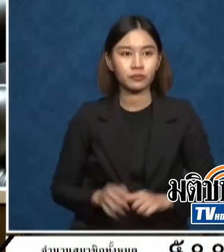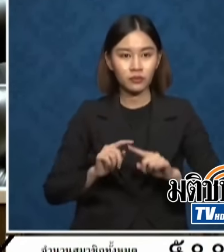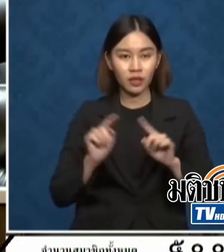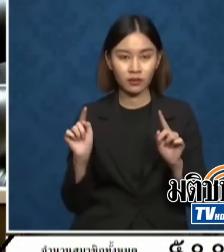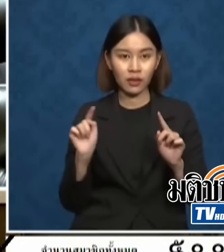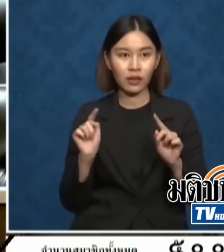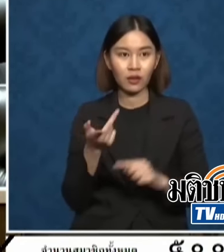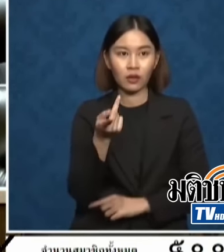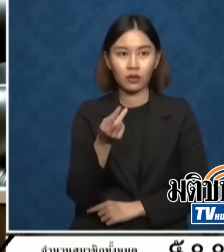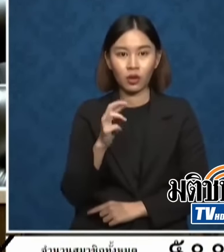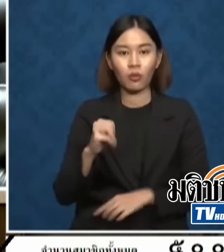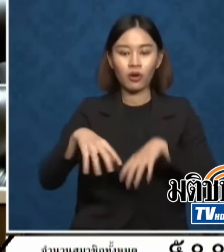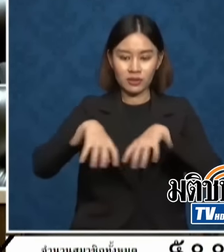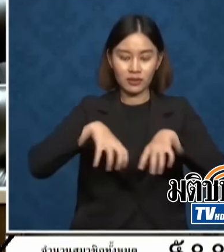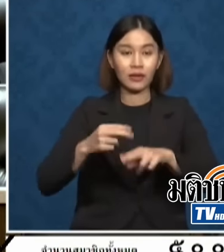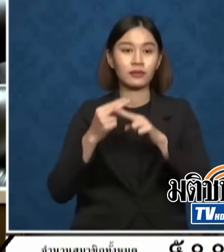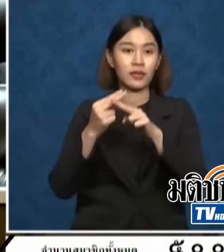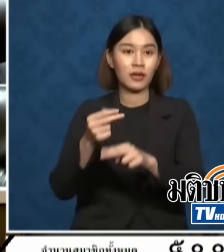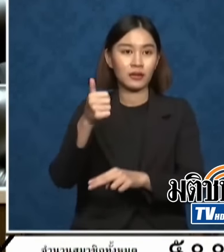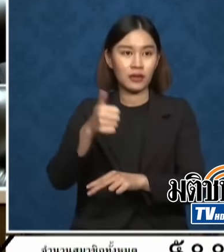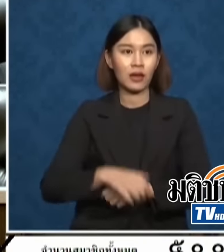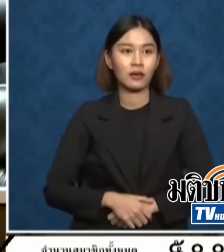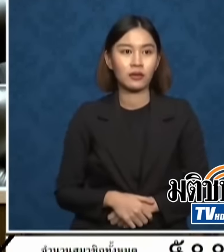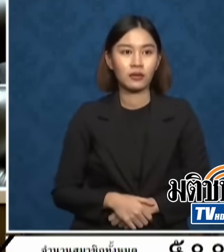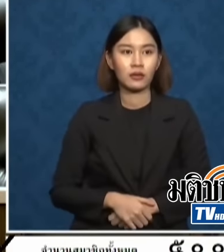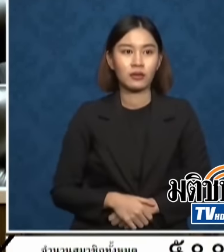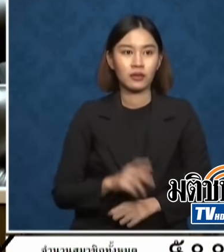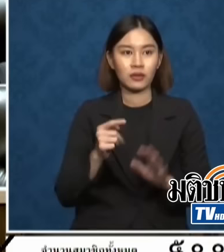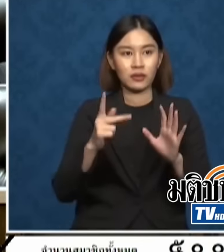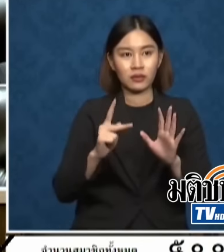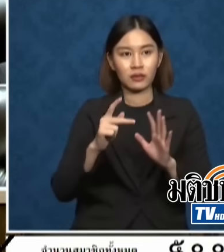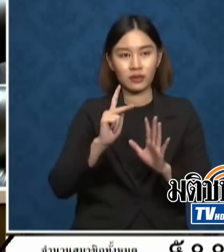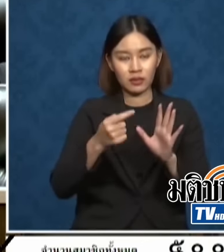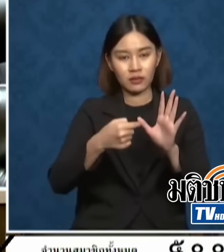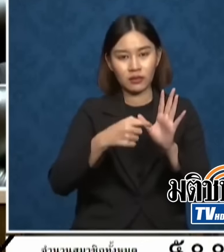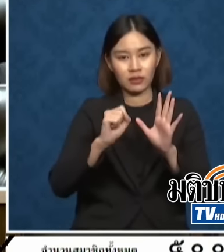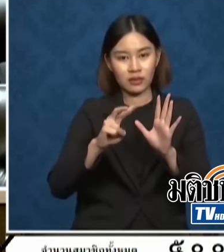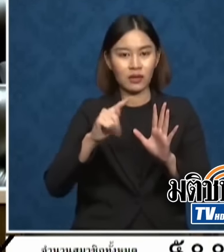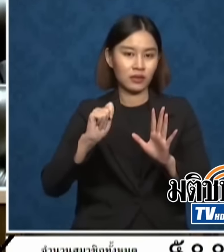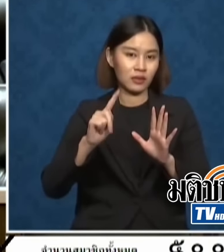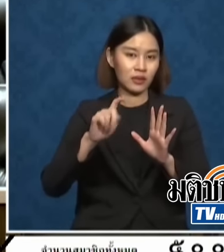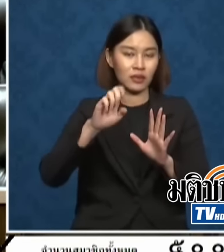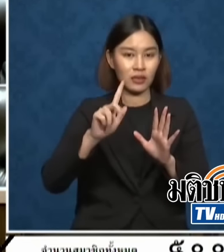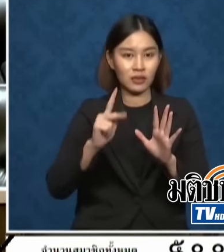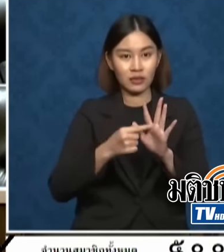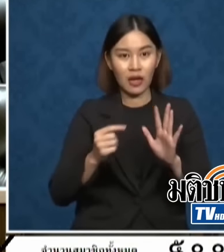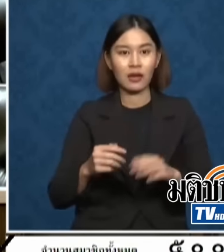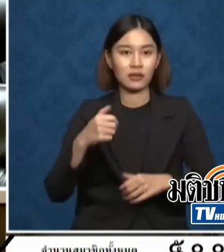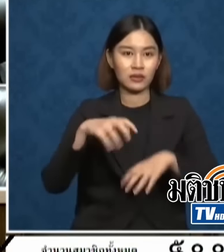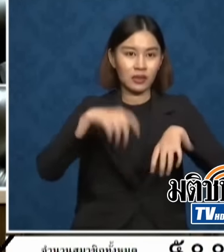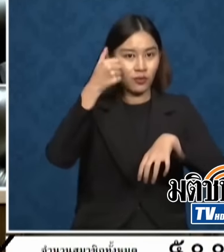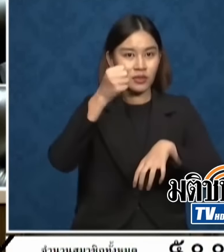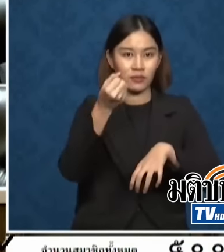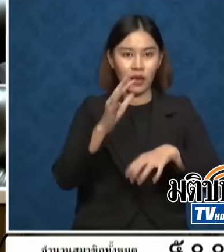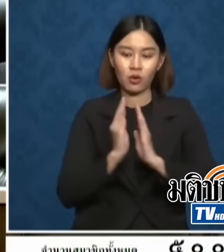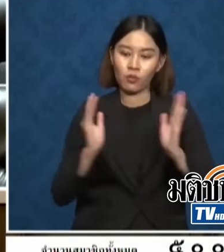แต่ครม.จัดการได้นะครับกฤษฎีกาจัดการให้เสร็จภายใน15วันซึ่งต้องกราบขอบพระคุณทุกท่านจ